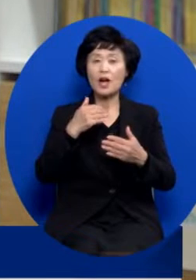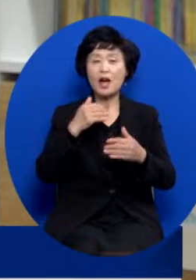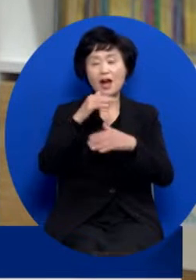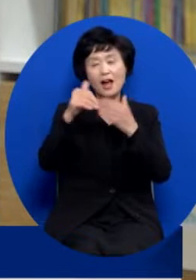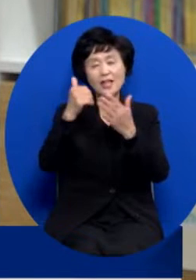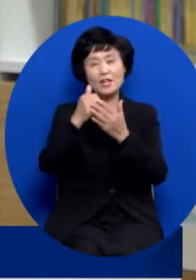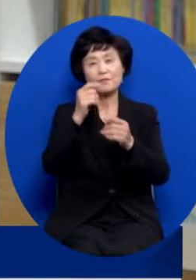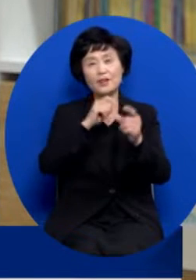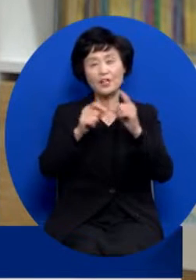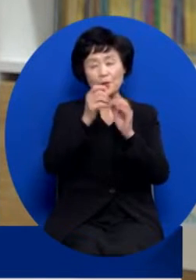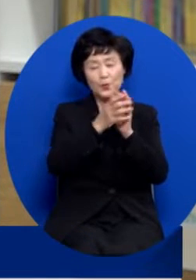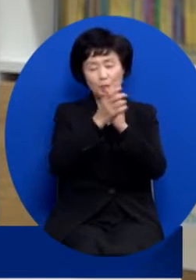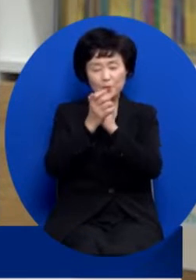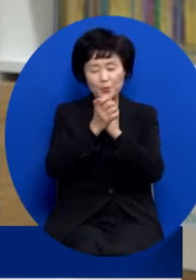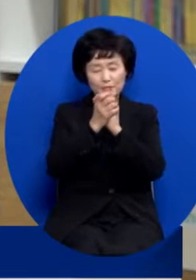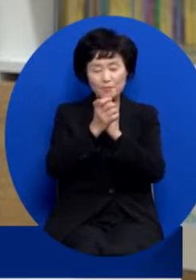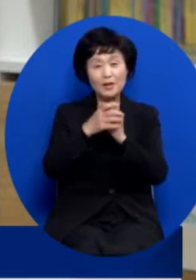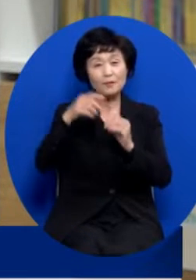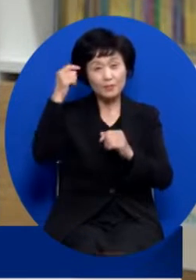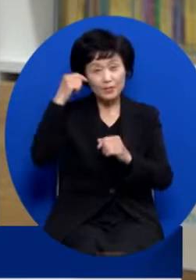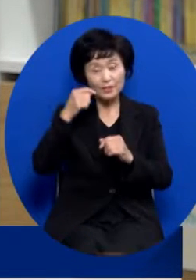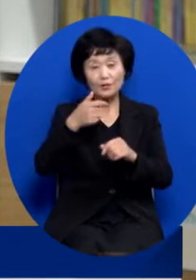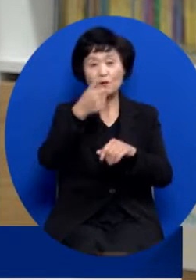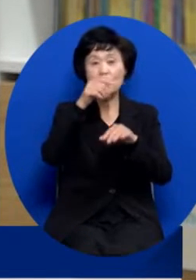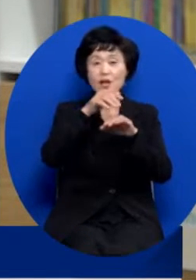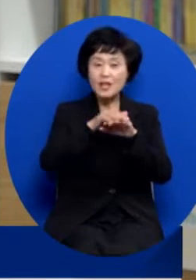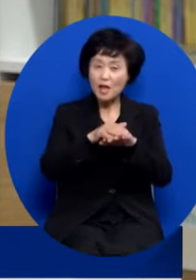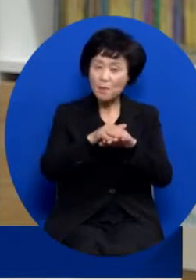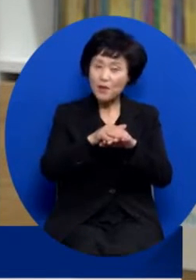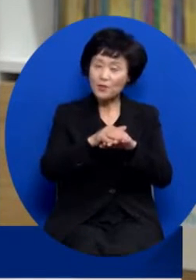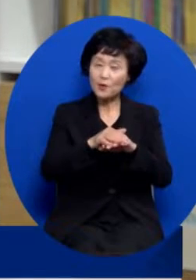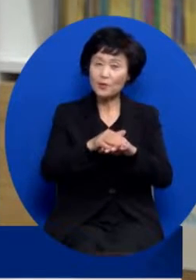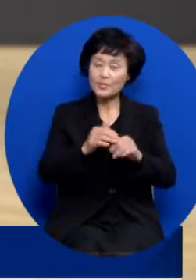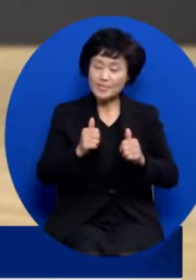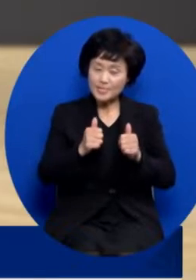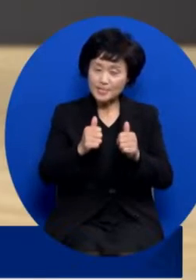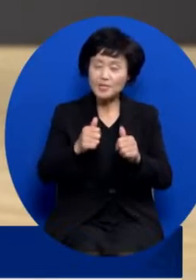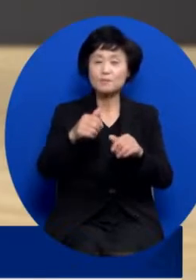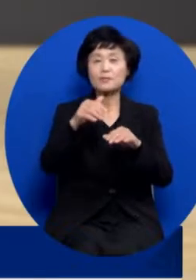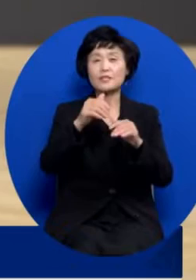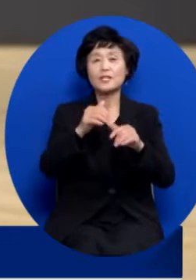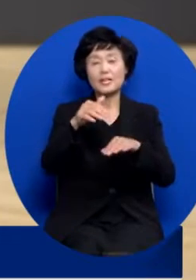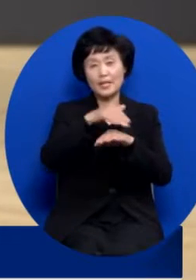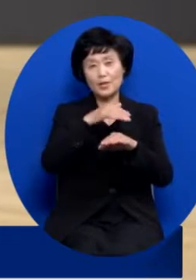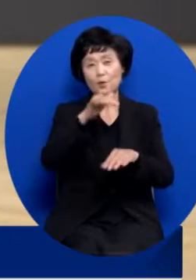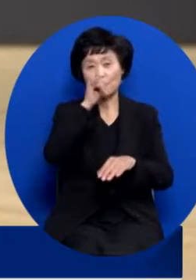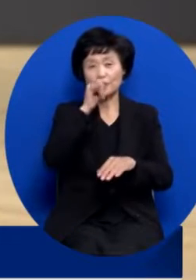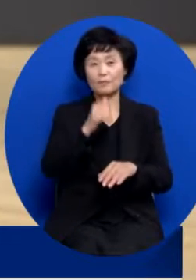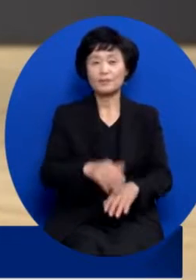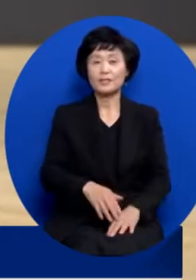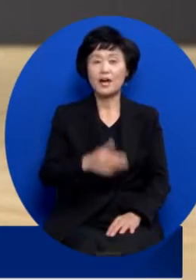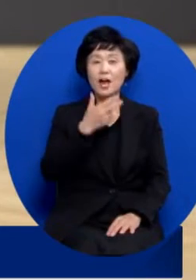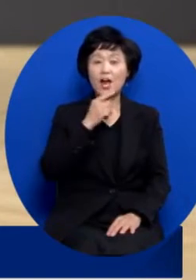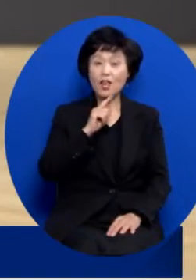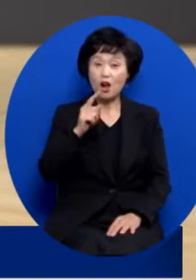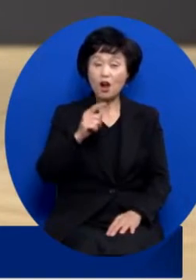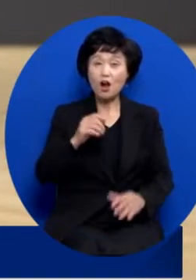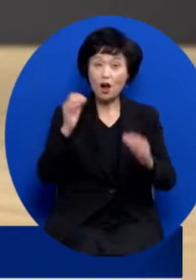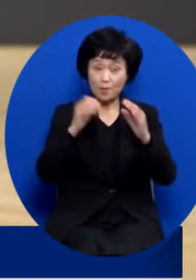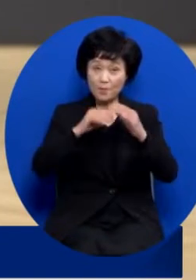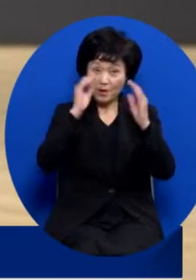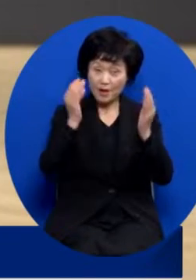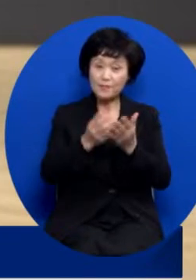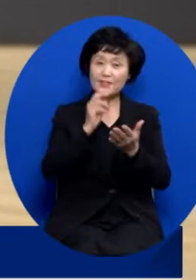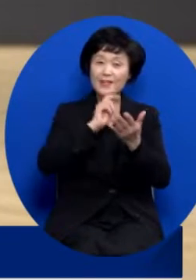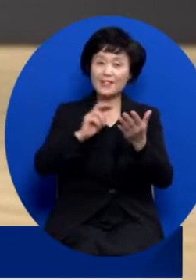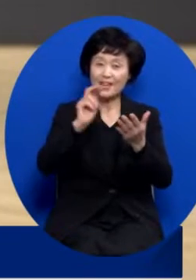것을 느낄 수 있었고 예배에 좀 더 열정적으로 나갈 수 있었던 것 같아요. 영어 합창을 할 때도 영어로 찬양